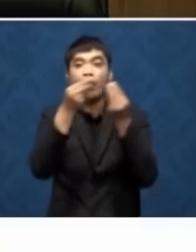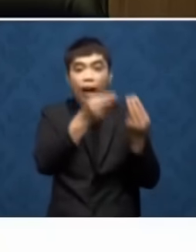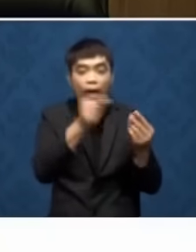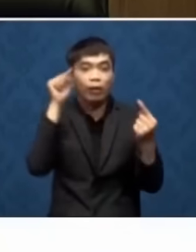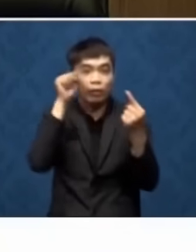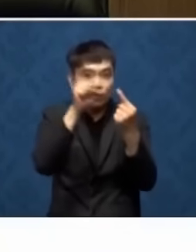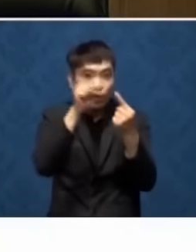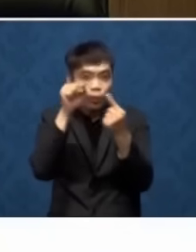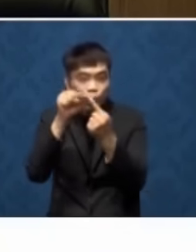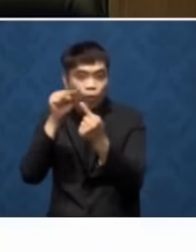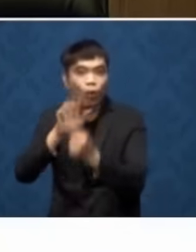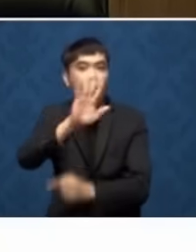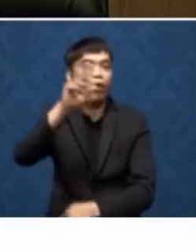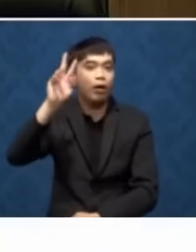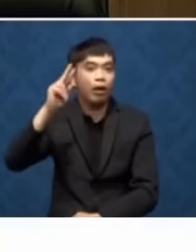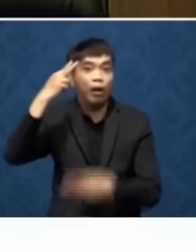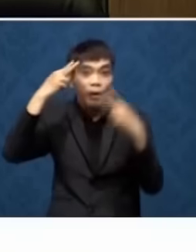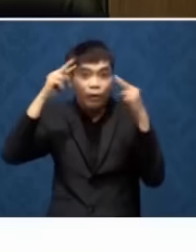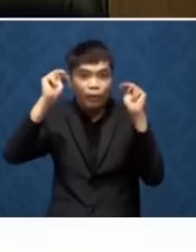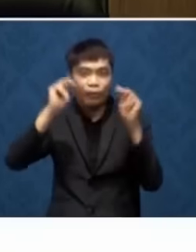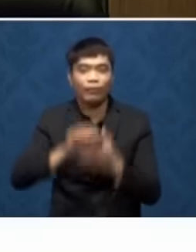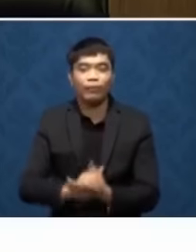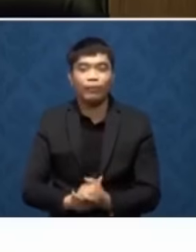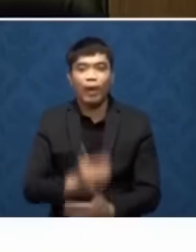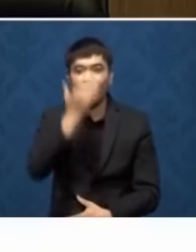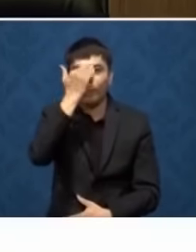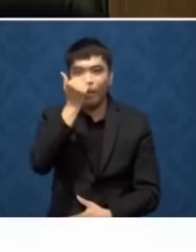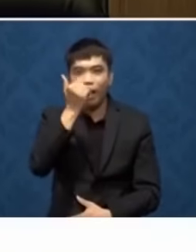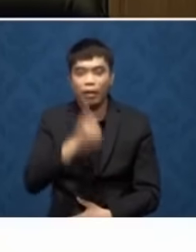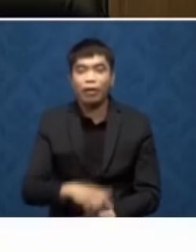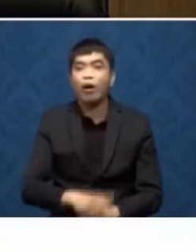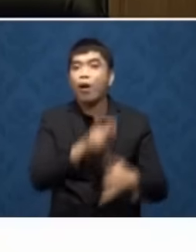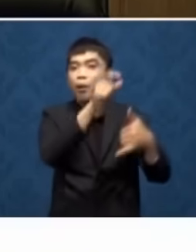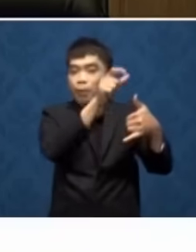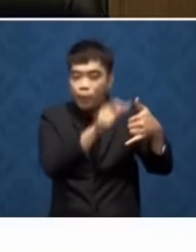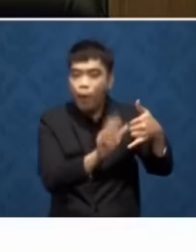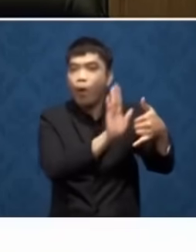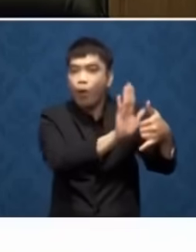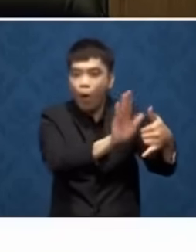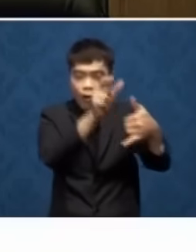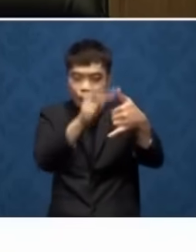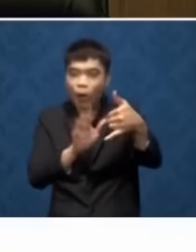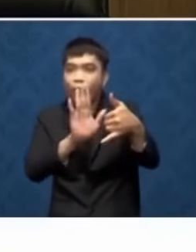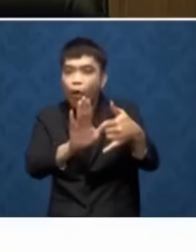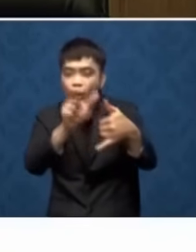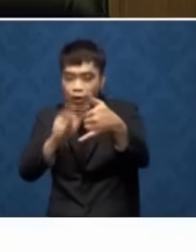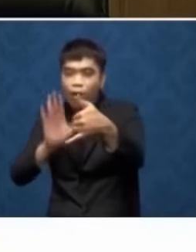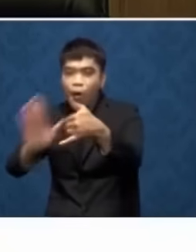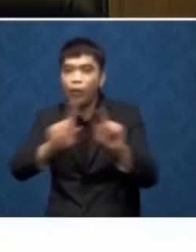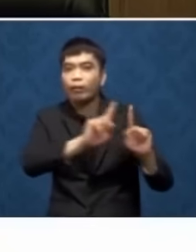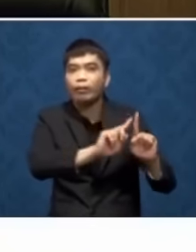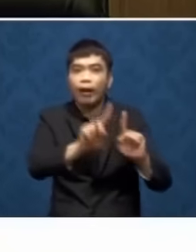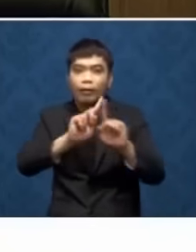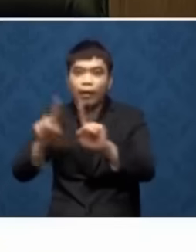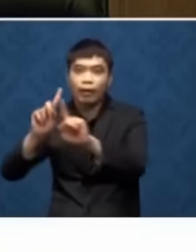ยชัดแจ้งเพราะมาตรา160และมาตรา98กำหนดลักษณะไว้ว่าคุณสมบัติต้องไม่เป็นผู้ถือหุ้นสื่อดังนั้นการเส